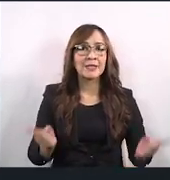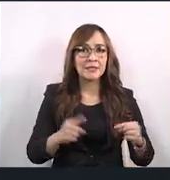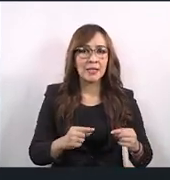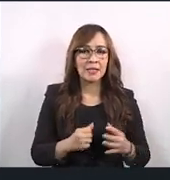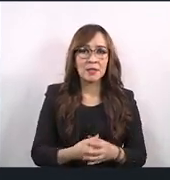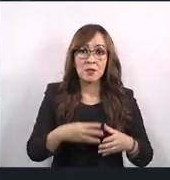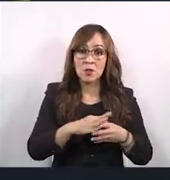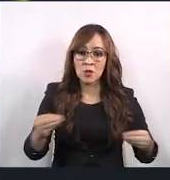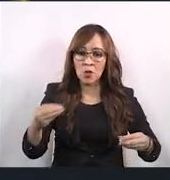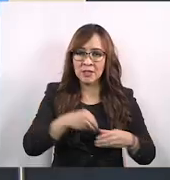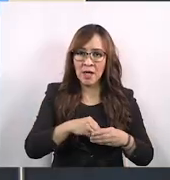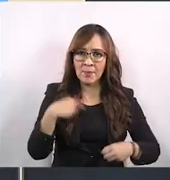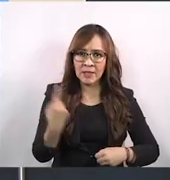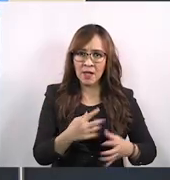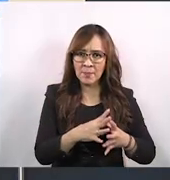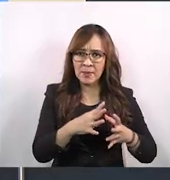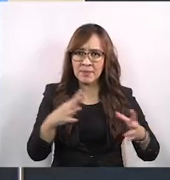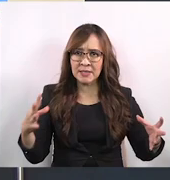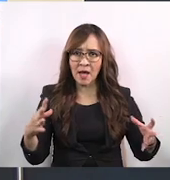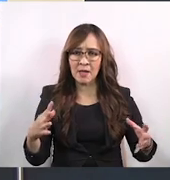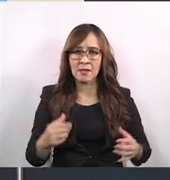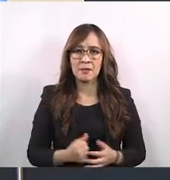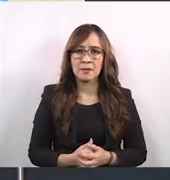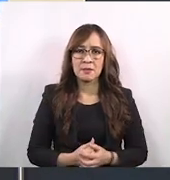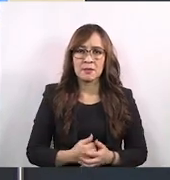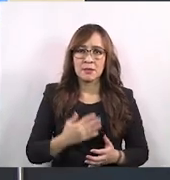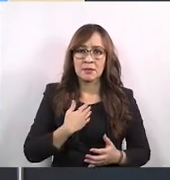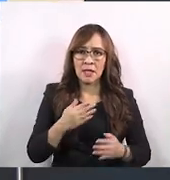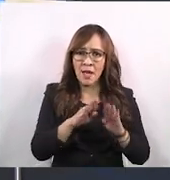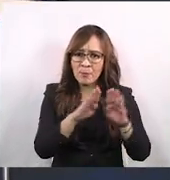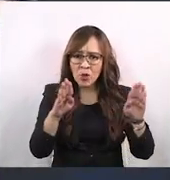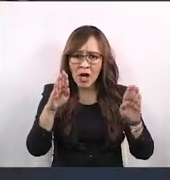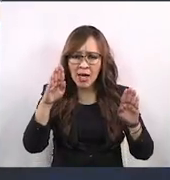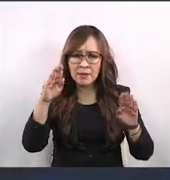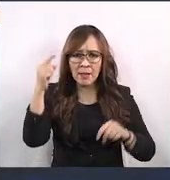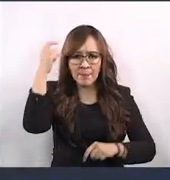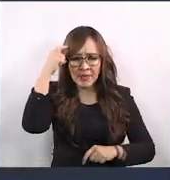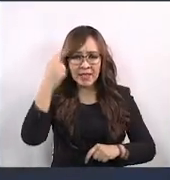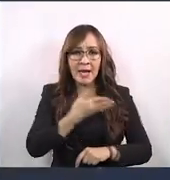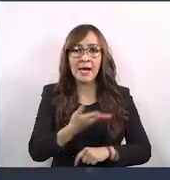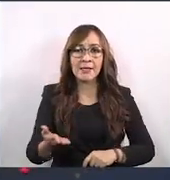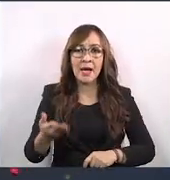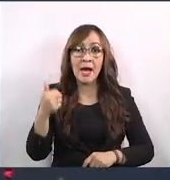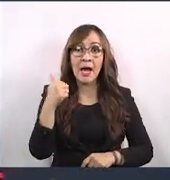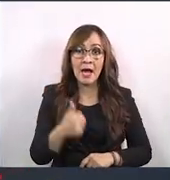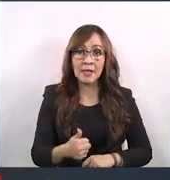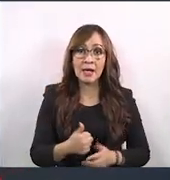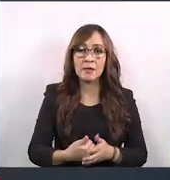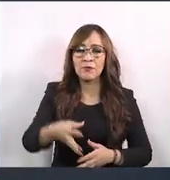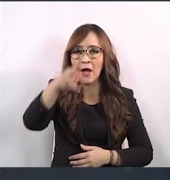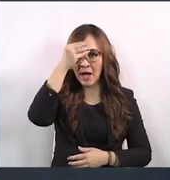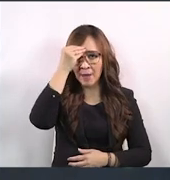di dalam kita lebih besar kita jangan menyerah saya bukakan ini Spesialnya jadi orang Kristen yang punya pemahaman punya pengertian